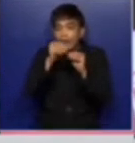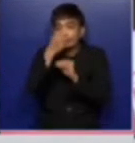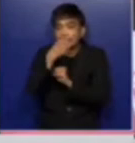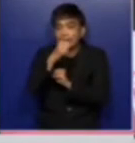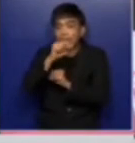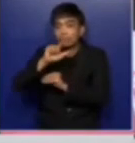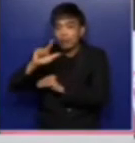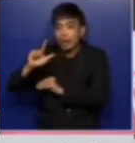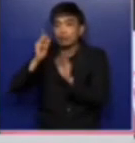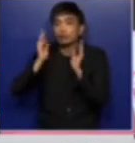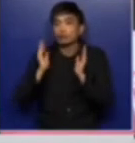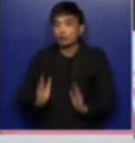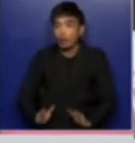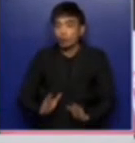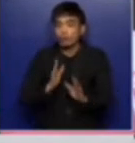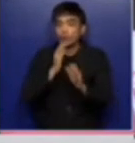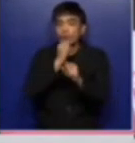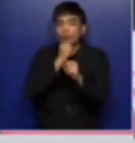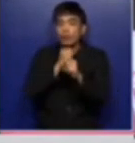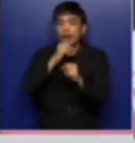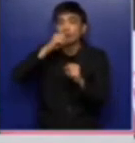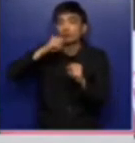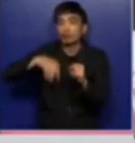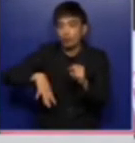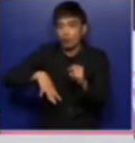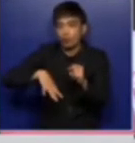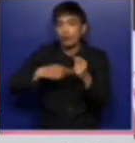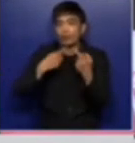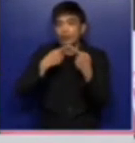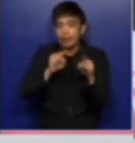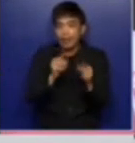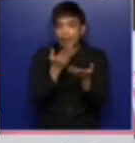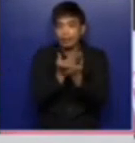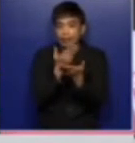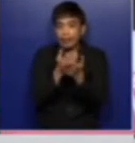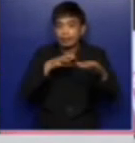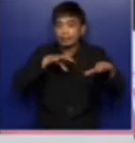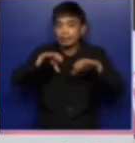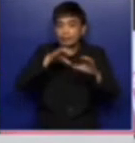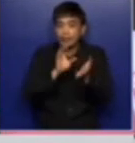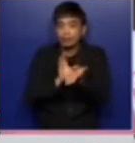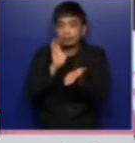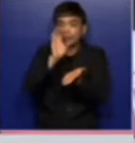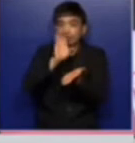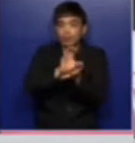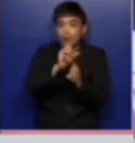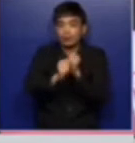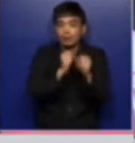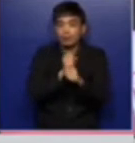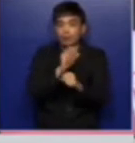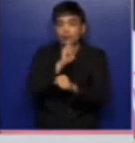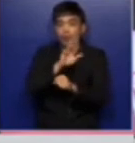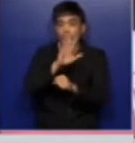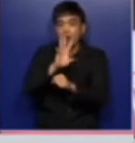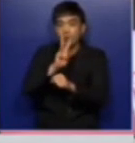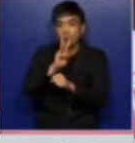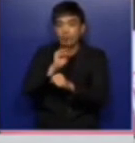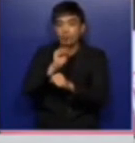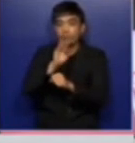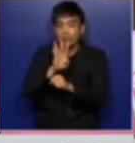แต่การจัดสรรงบประมาณประจำปี64ในปีนี้ยังปฏิบัติตามรูปแบบเ